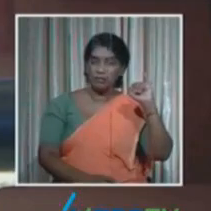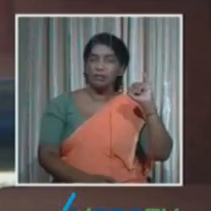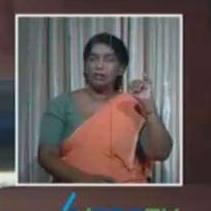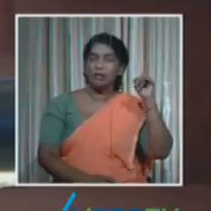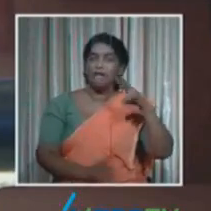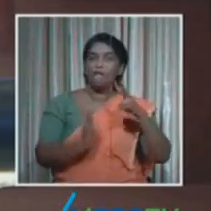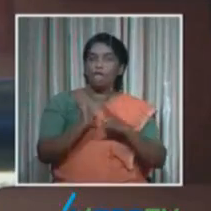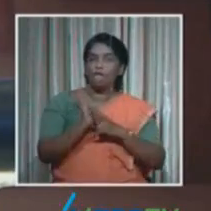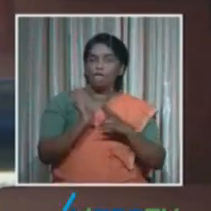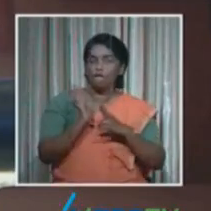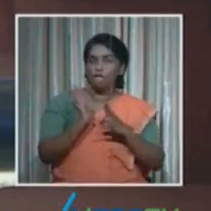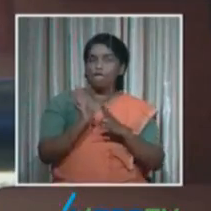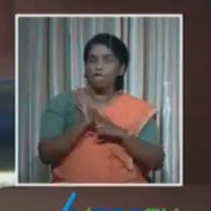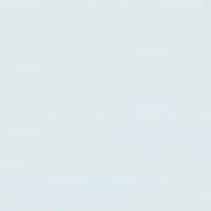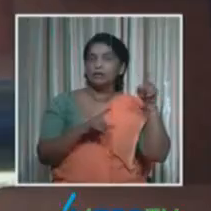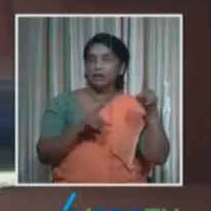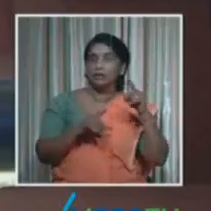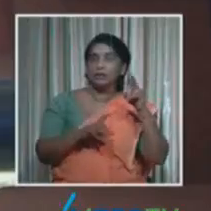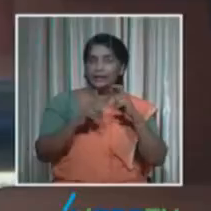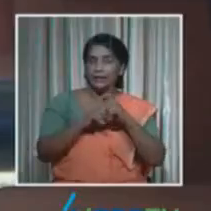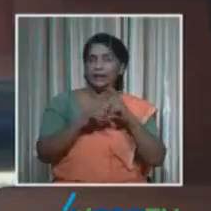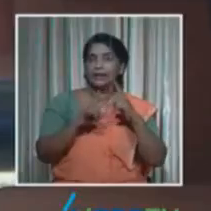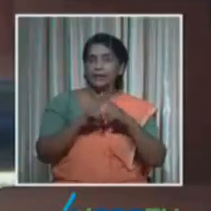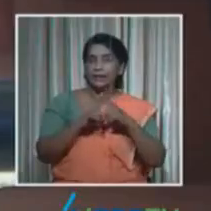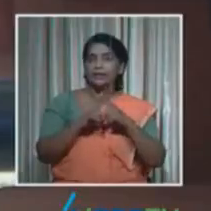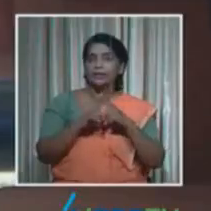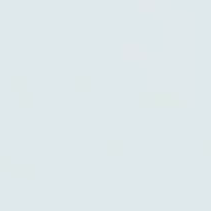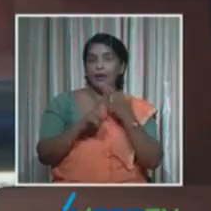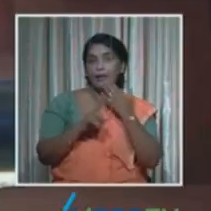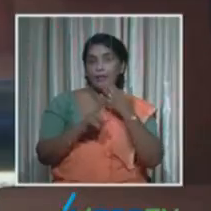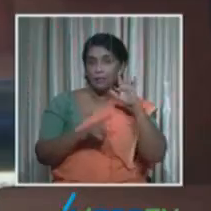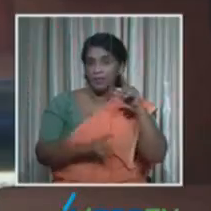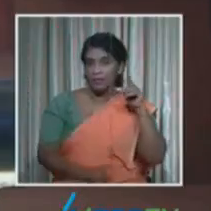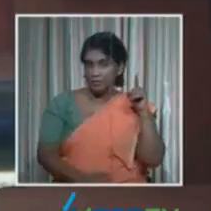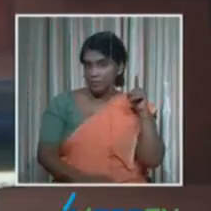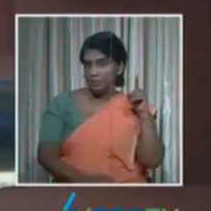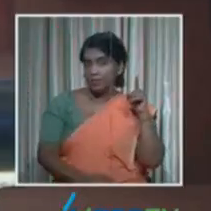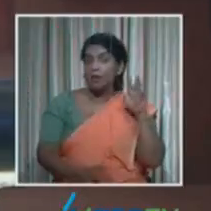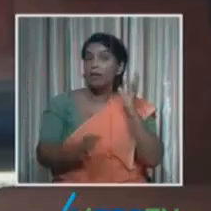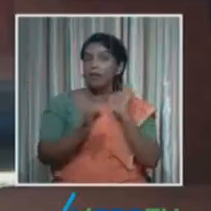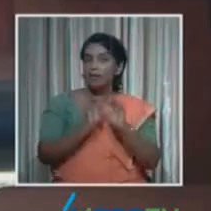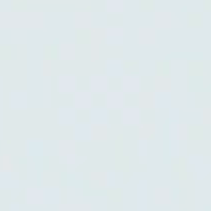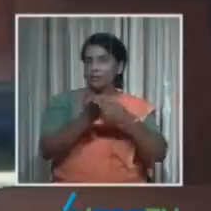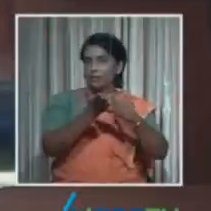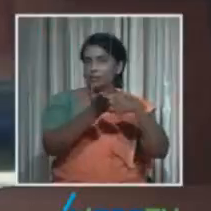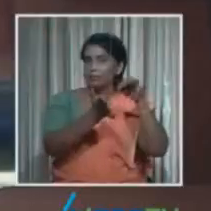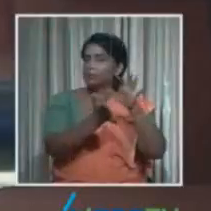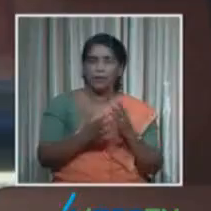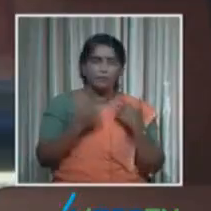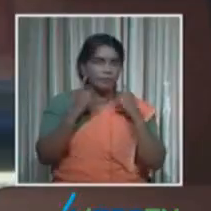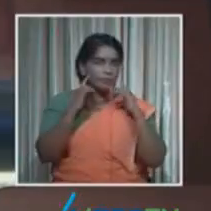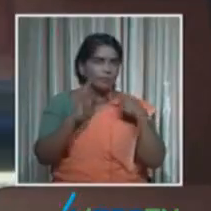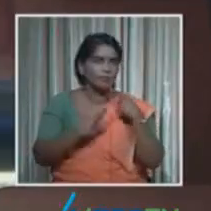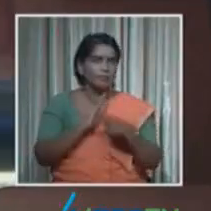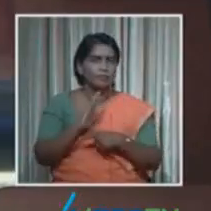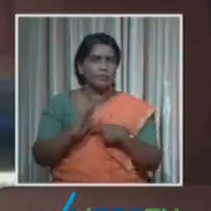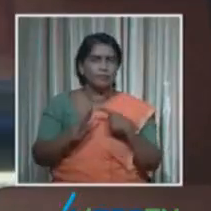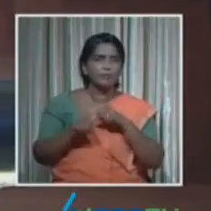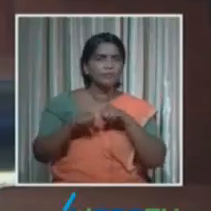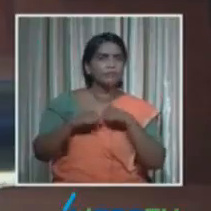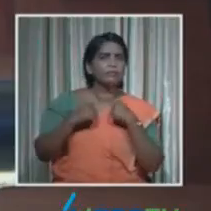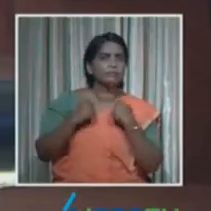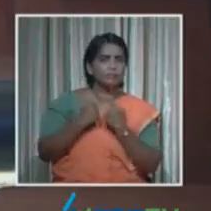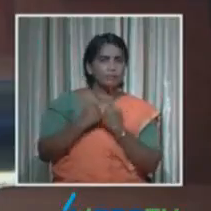වොෂින්ටන් DE 19801 යුනයිටඩ් ස්ටේට්ස් ඔෆ් ඇමරිකා කියන ලිපිනේ තමයි මේක රෙජිස්ටර් කරලා තියෙන්නේ. ඒතල මම දන්නේ ශ්‍රී ලංකා හෝල්ඩින්